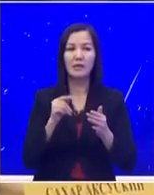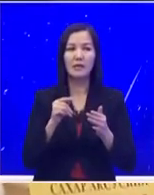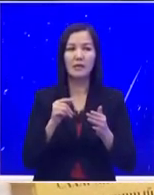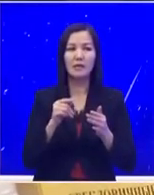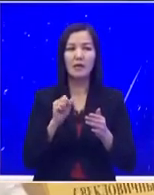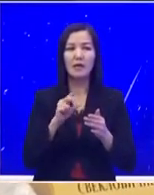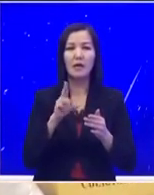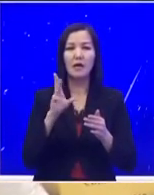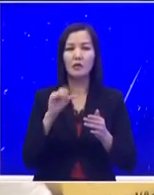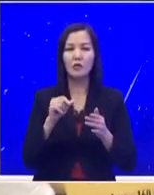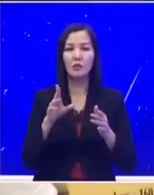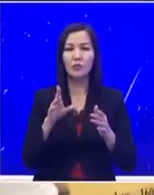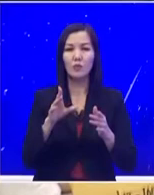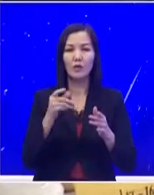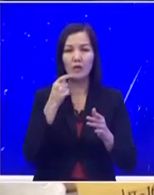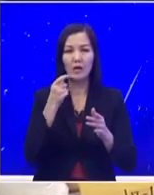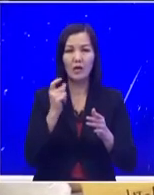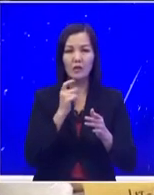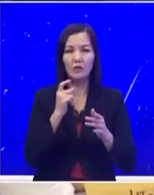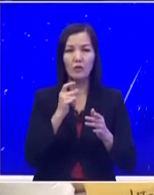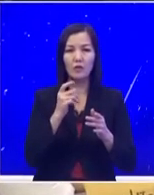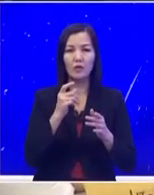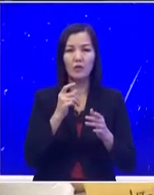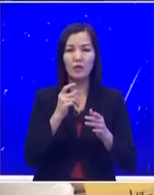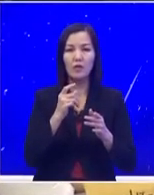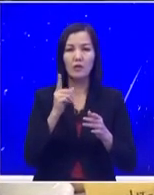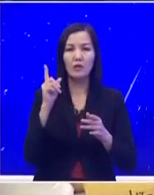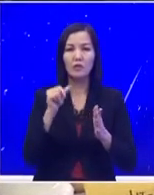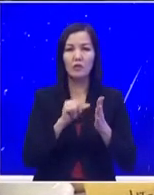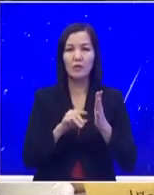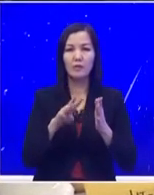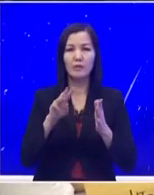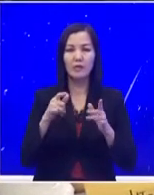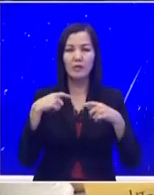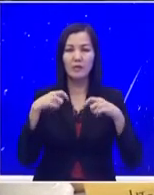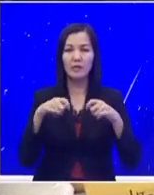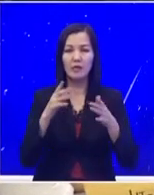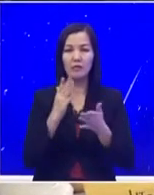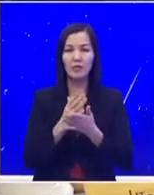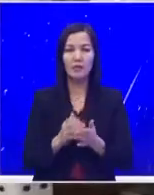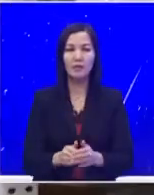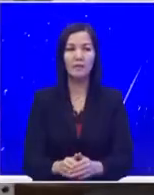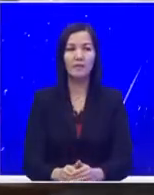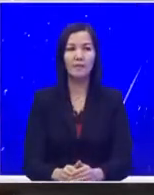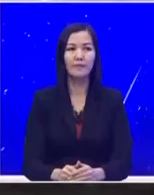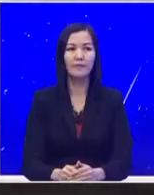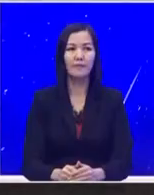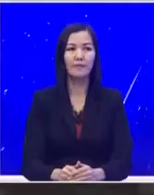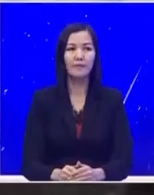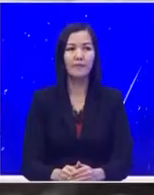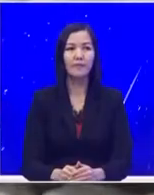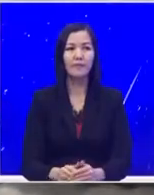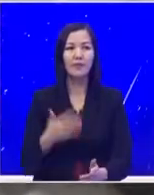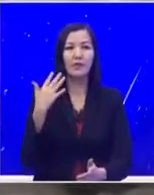ақсу қант зауытының өнімі, яғни құмшекер, келесі 160 теңгеден саудаланып жатыр. Ал